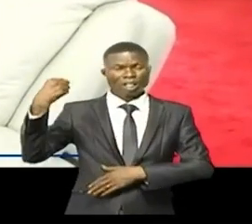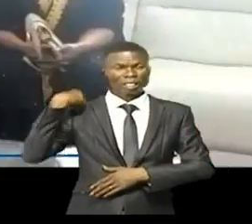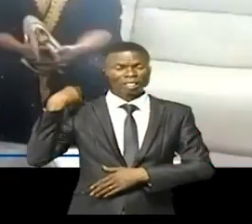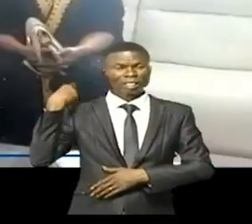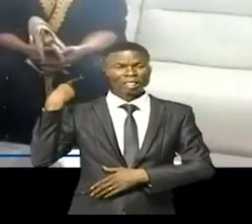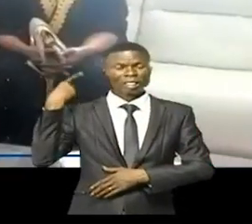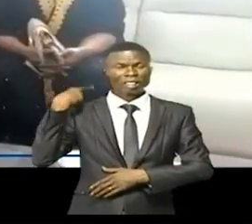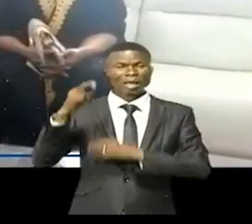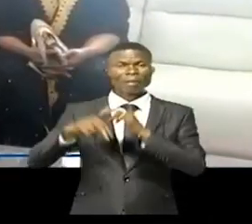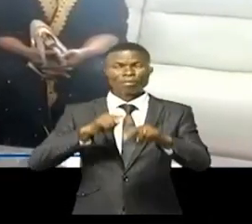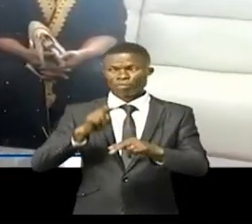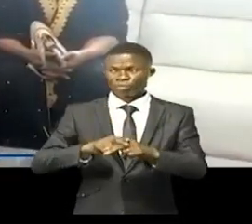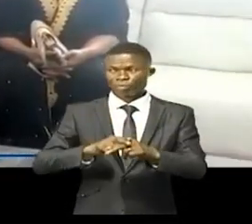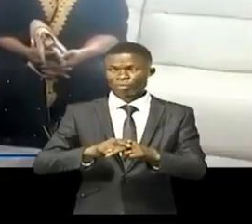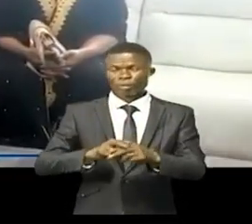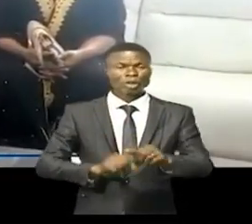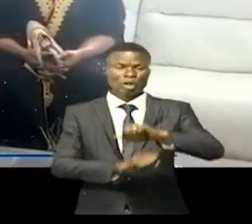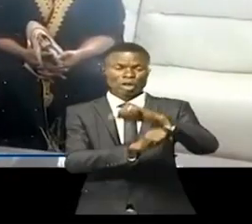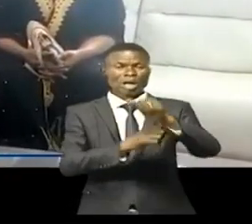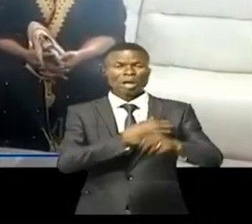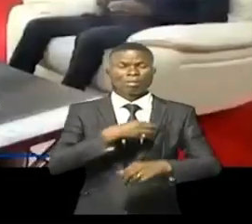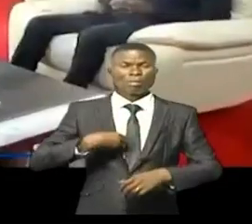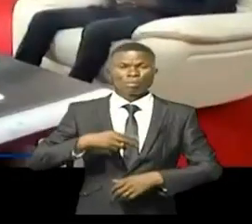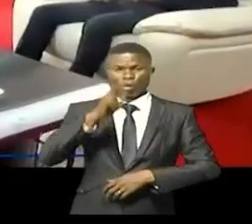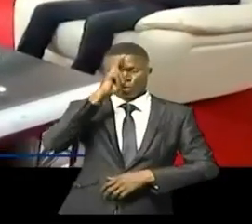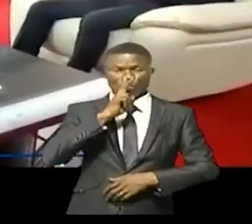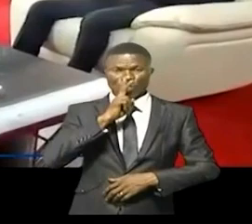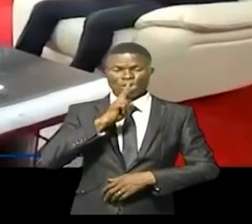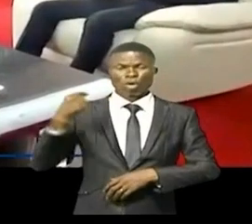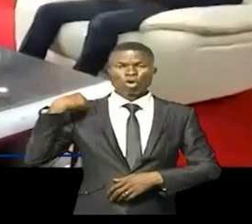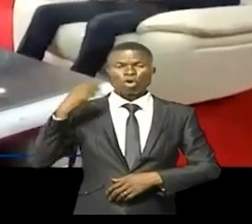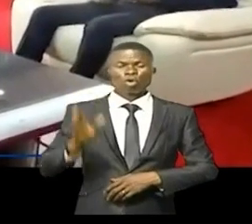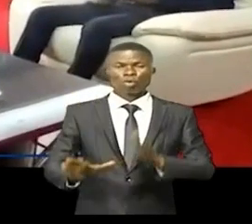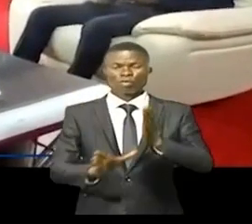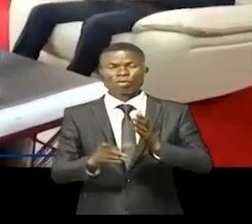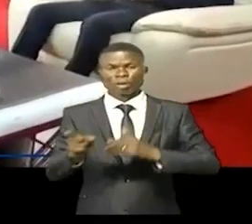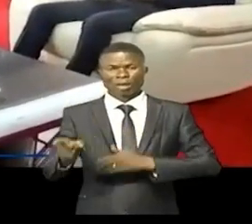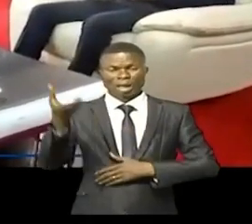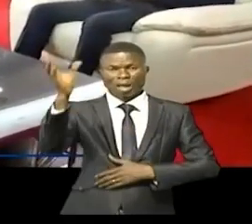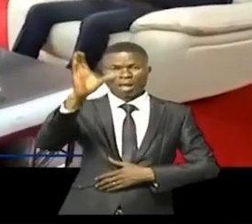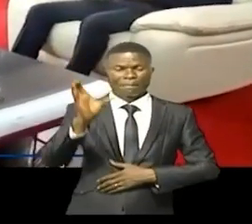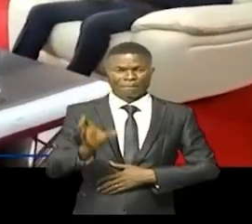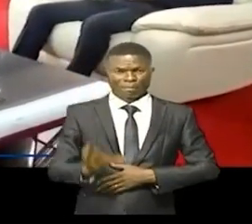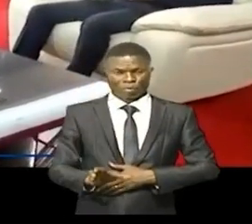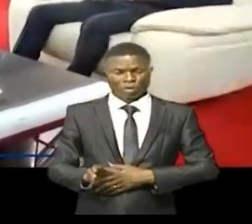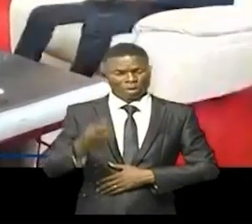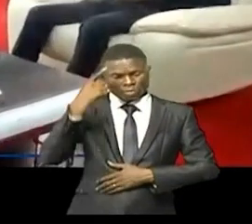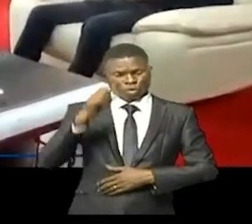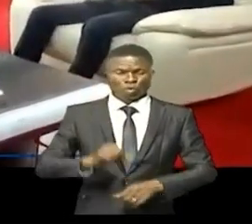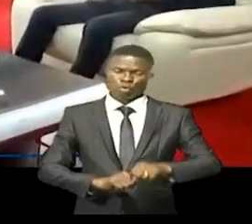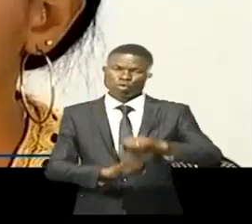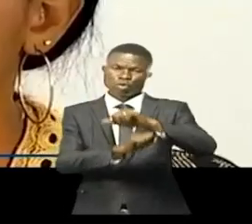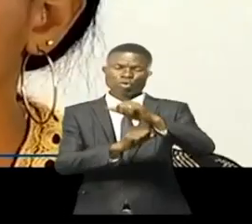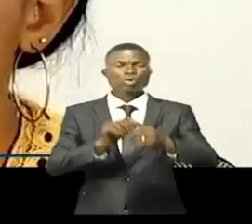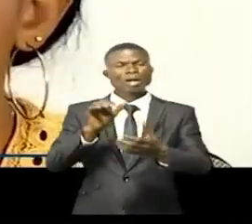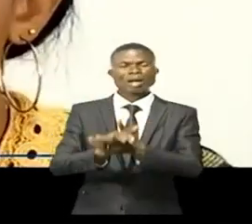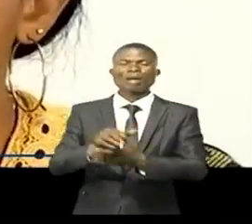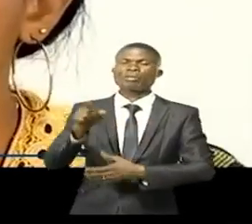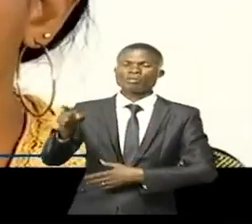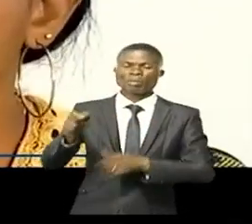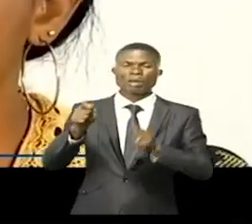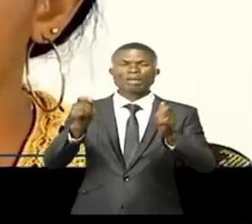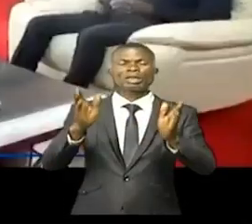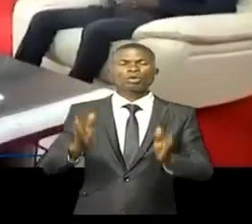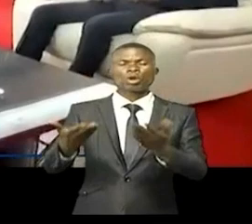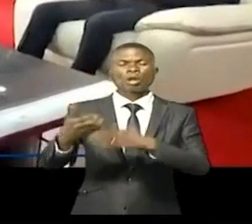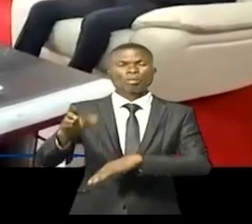De Yonkoussou, a accompagné cette veuve auprès du gouverneur intérimaire du Congo central pour venir en aide à Gladys en